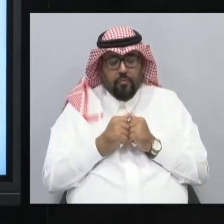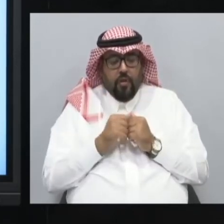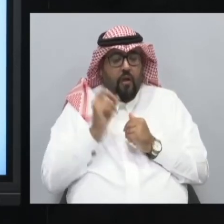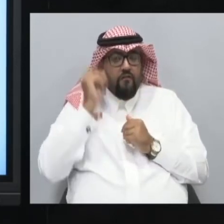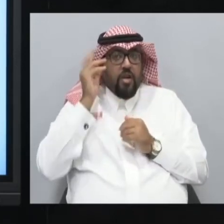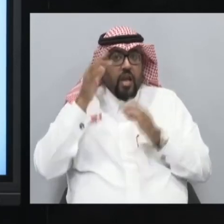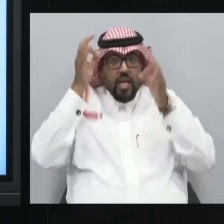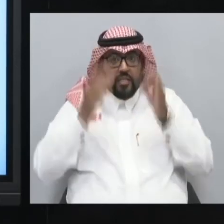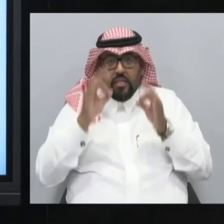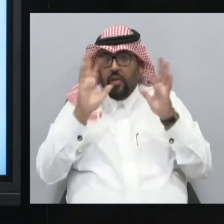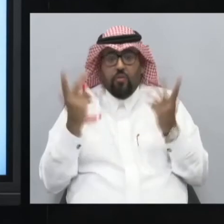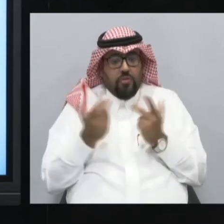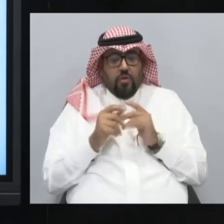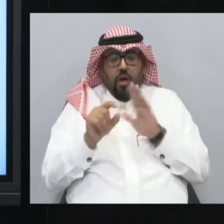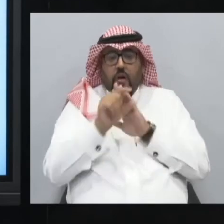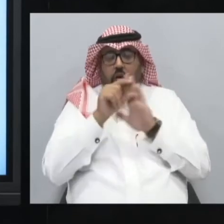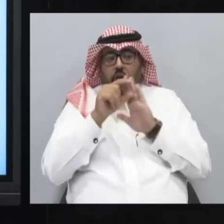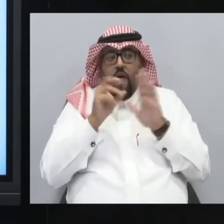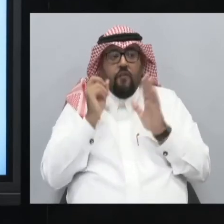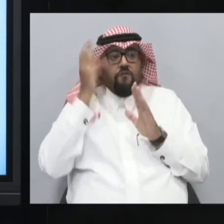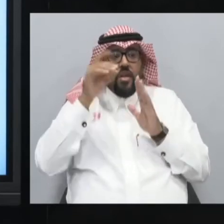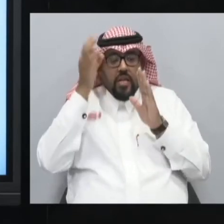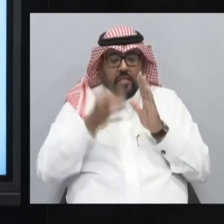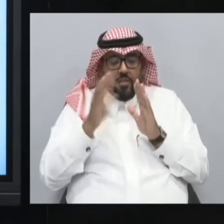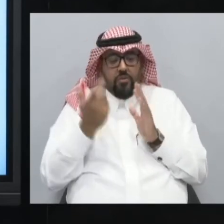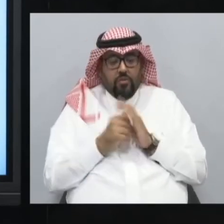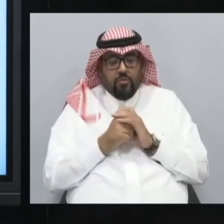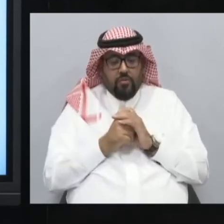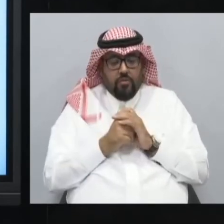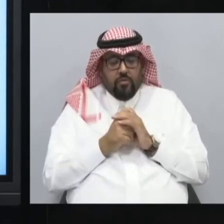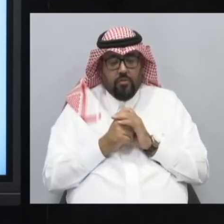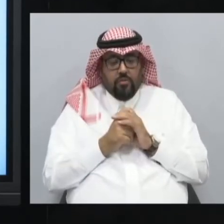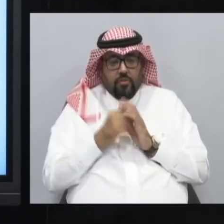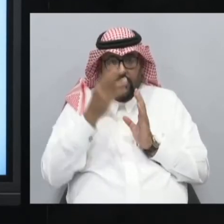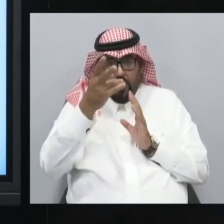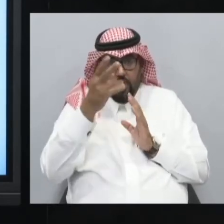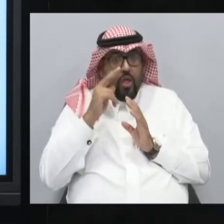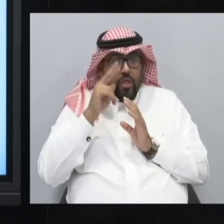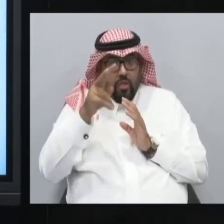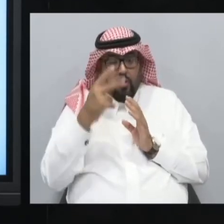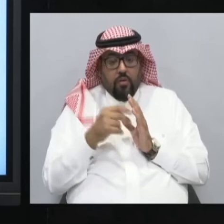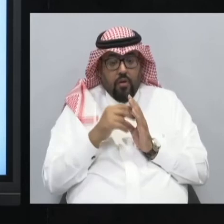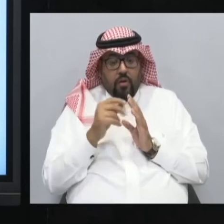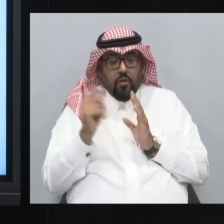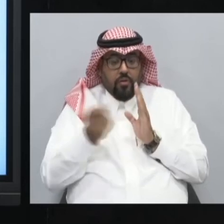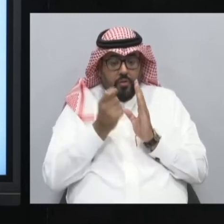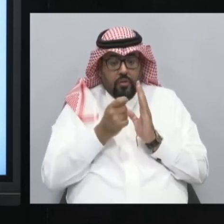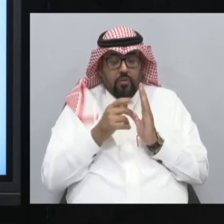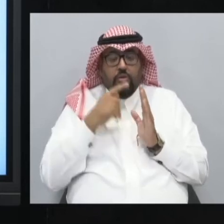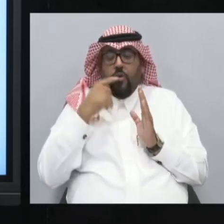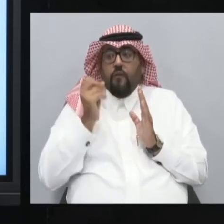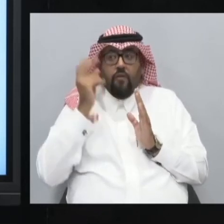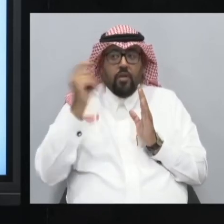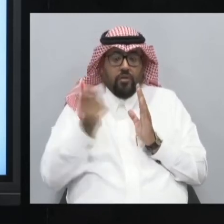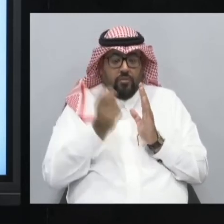الفكرة الرئيسة، ما هي الفكرة الرئيسية لهذا الموضوع أو لهذه الفكرة؟ طبعا أنت تنظر إلى الفكرة الرئيسية ثم تصيغ هذه الفكرة